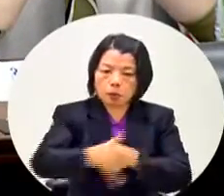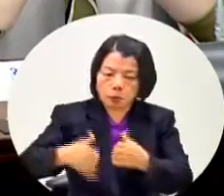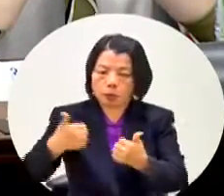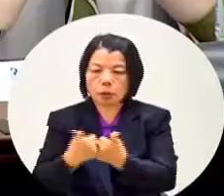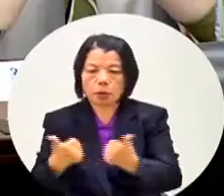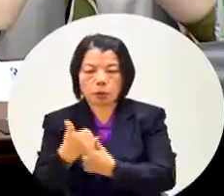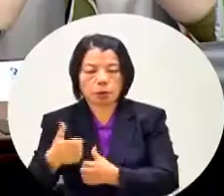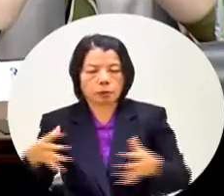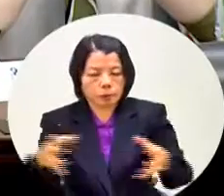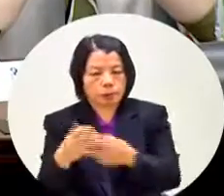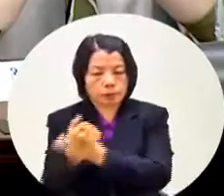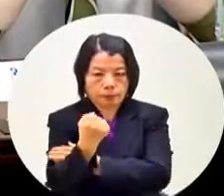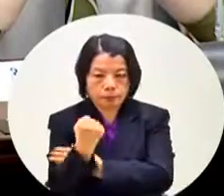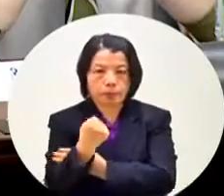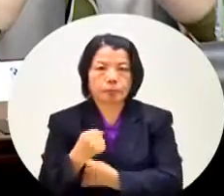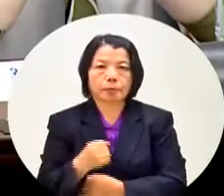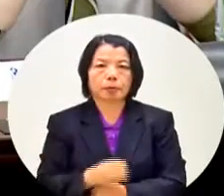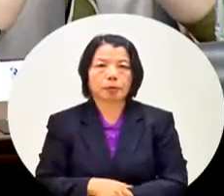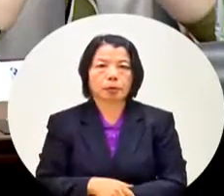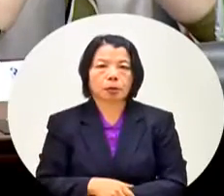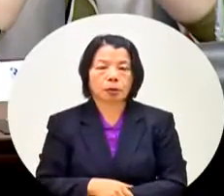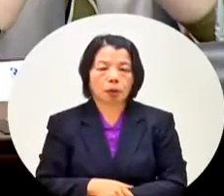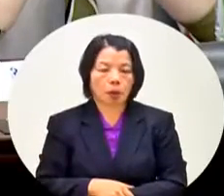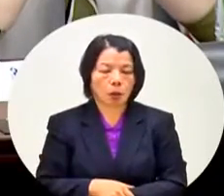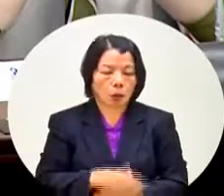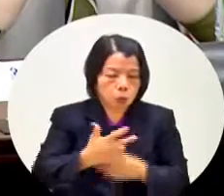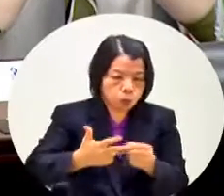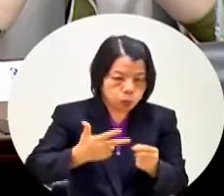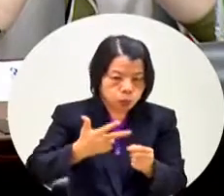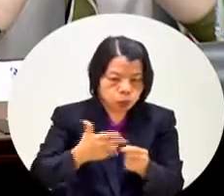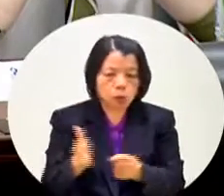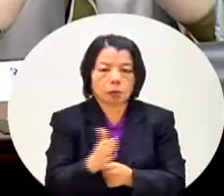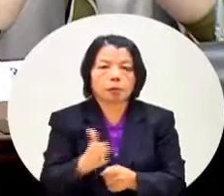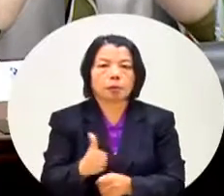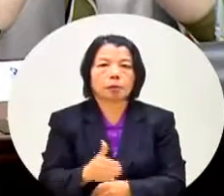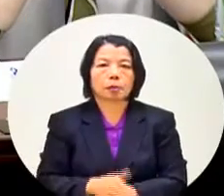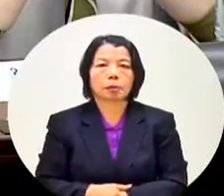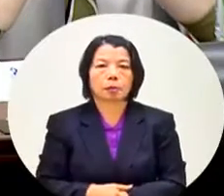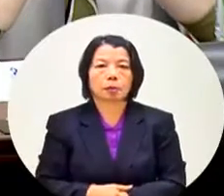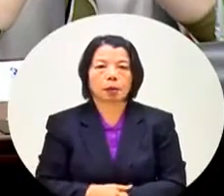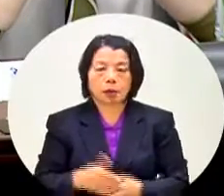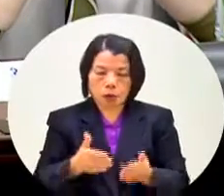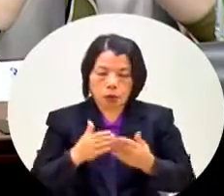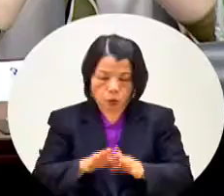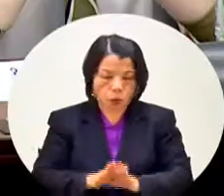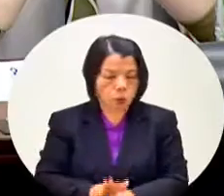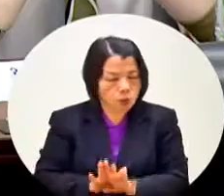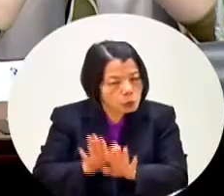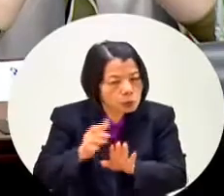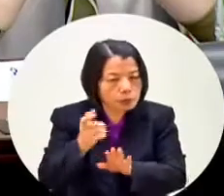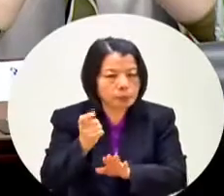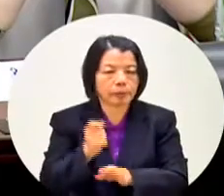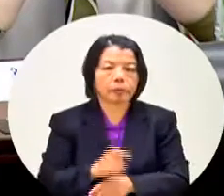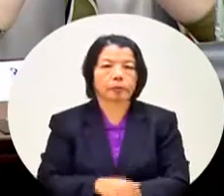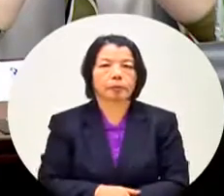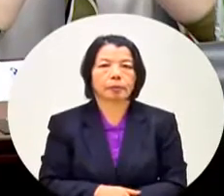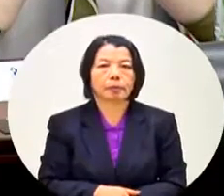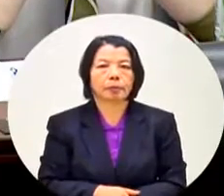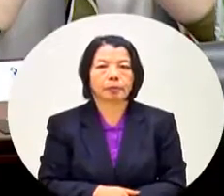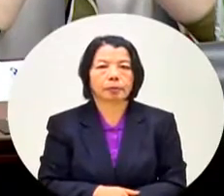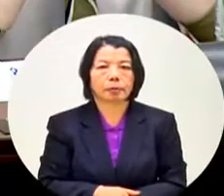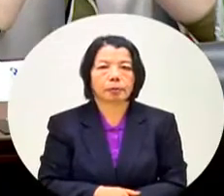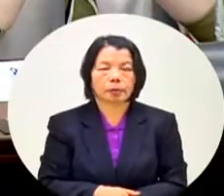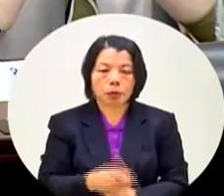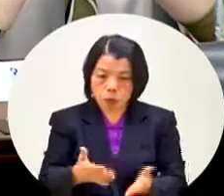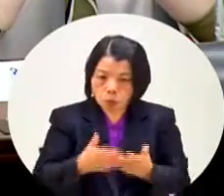有建业、明德、眷村，好，这些也正在好推动一些眷村的一个那个活化。那我们冈山来